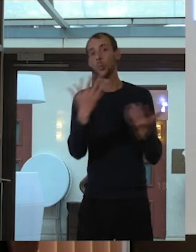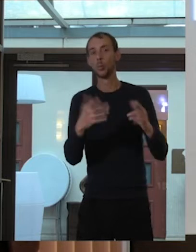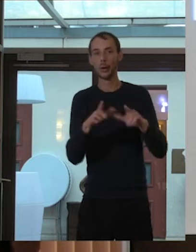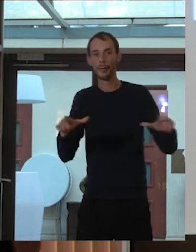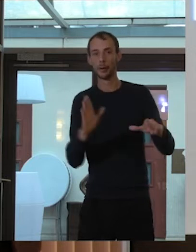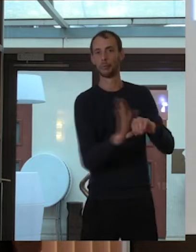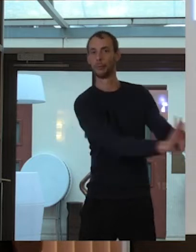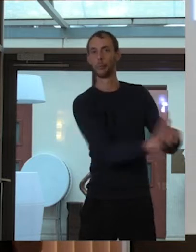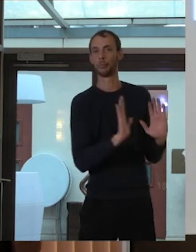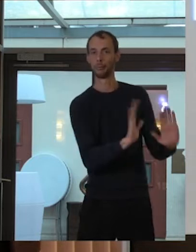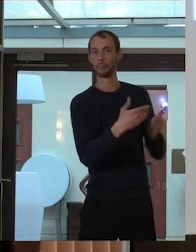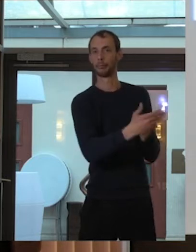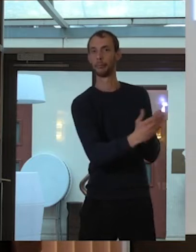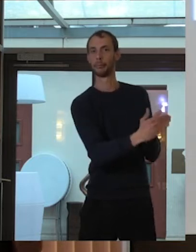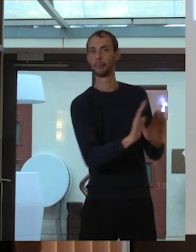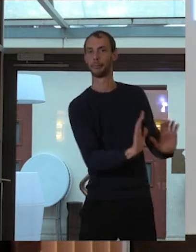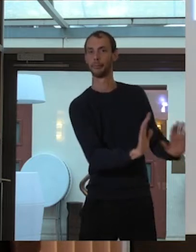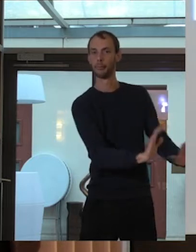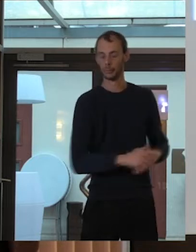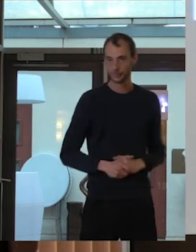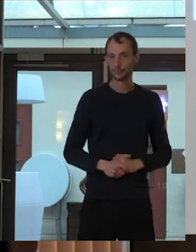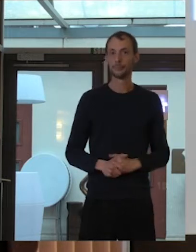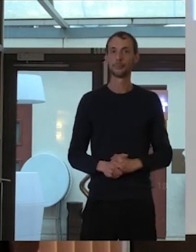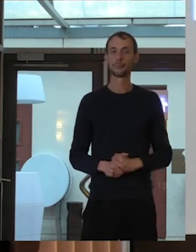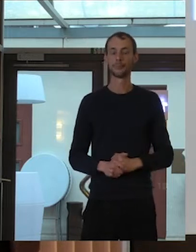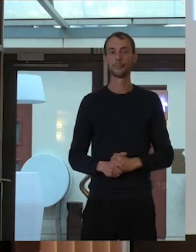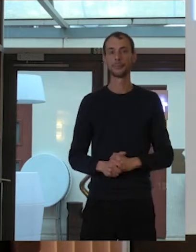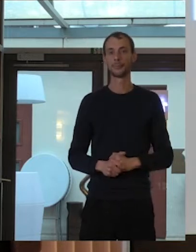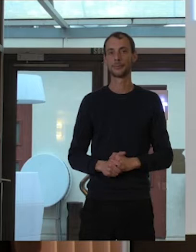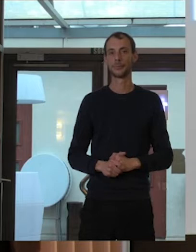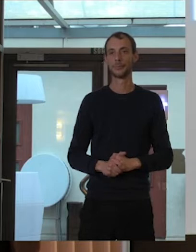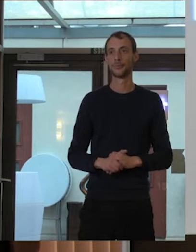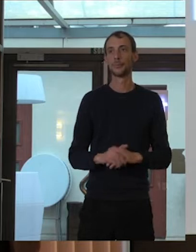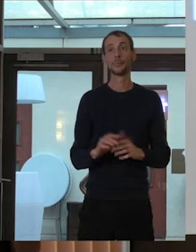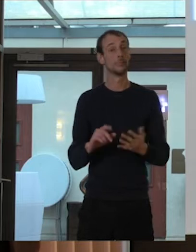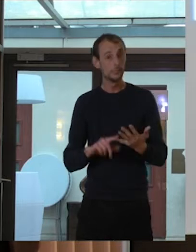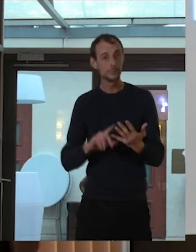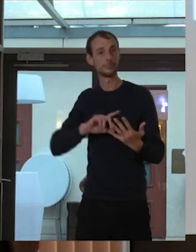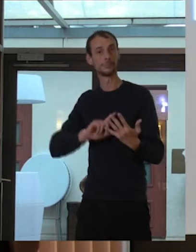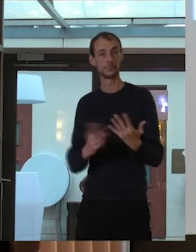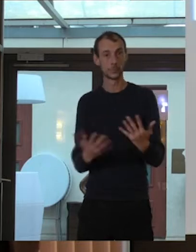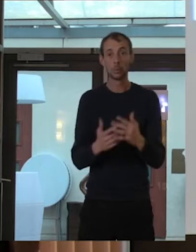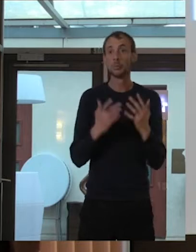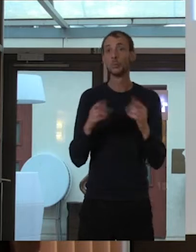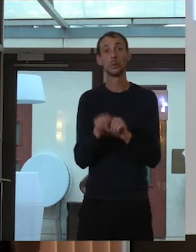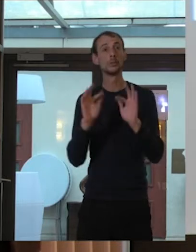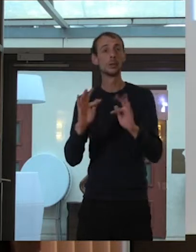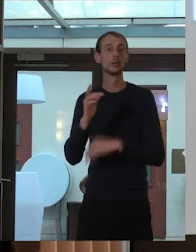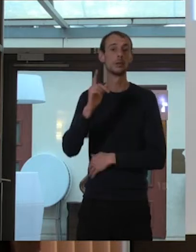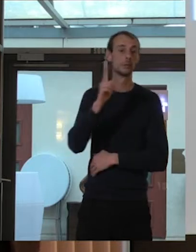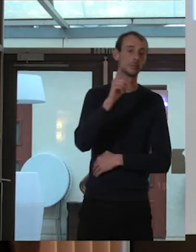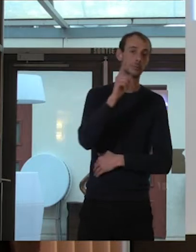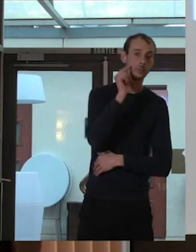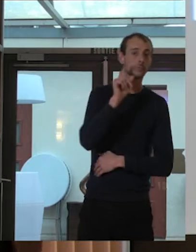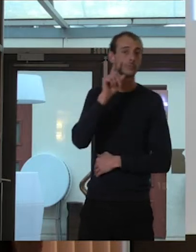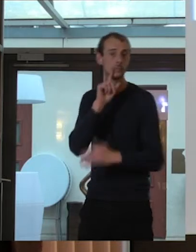terrain. Nous travaillons aussi plus globalement au déploiement d'une approche de l'égalité entre les femmes et les hommes